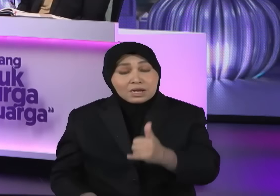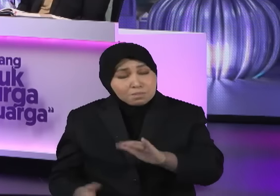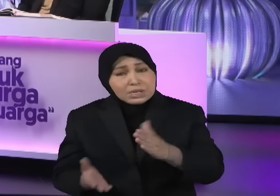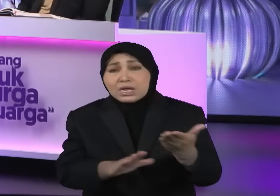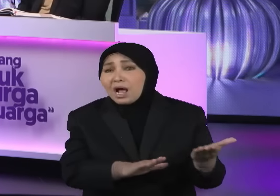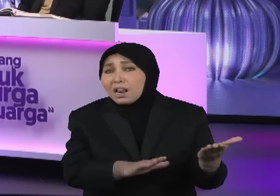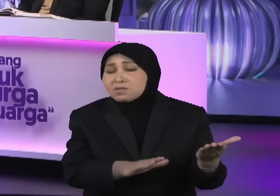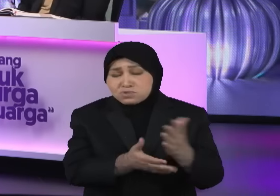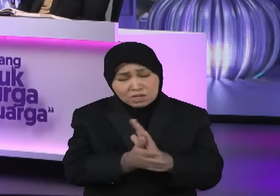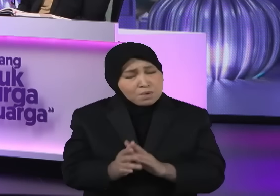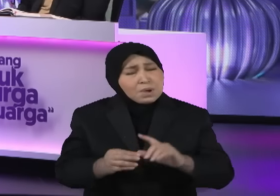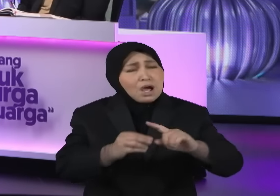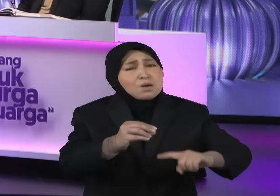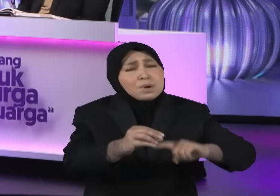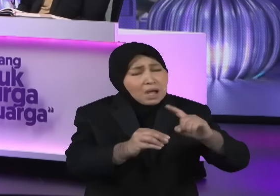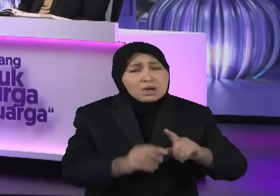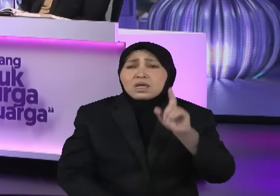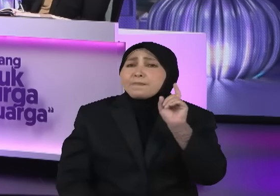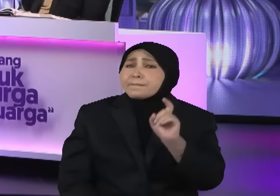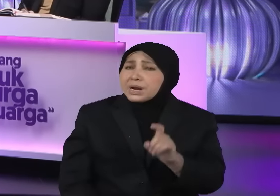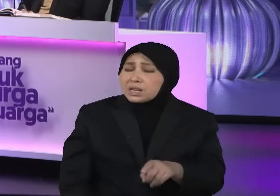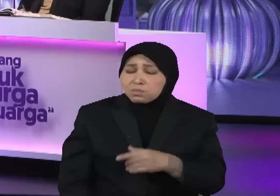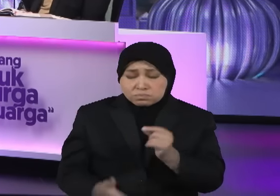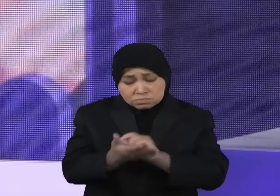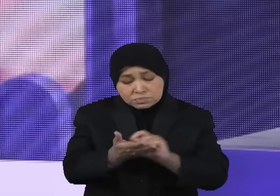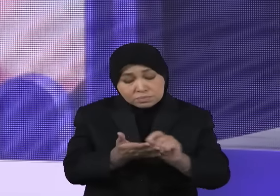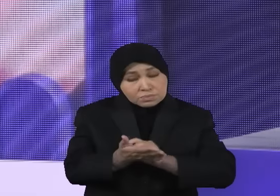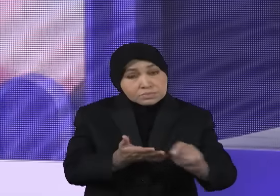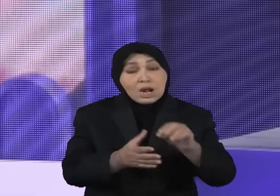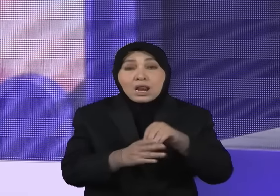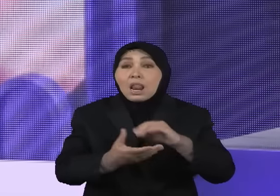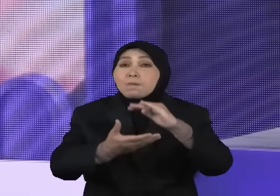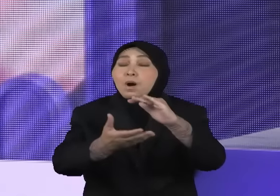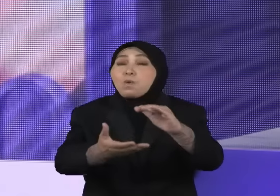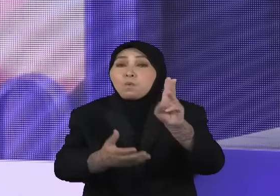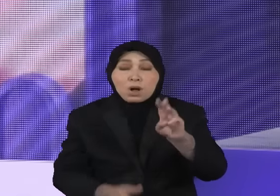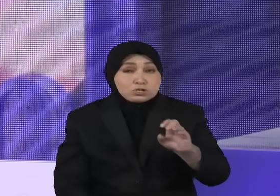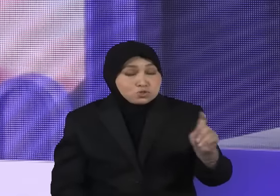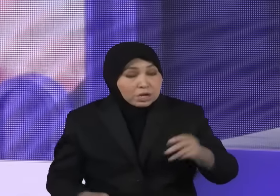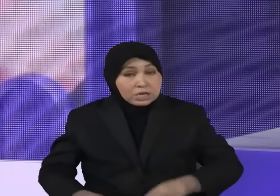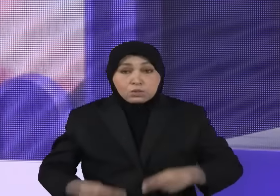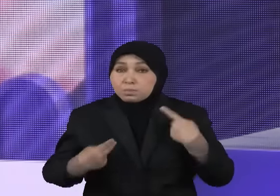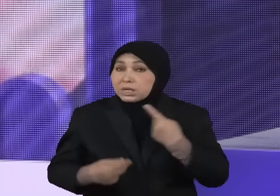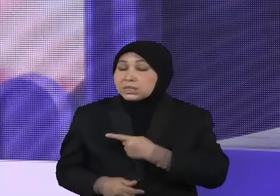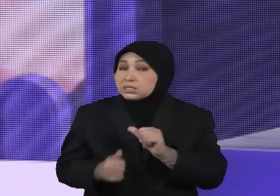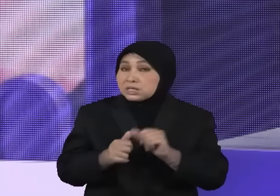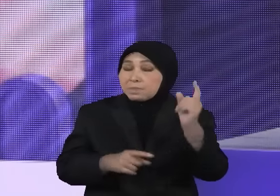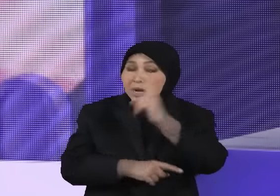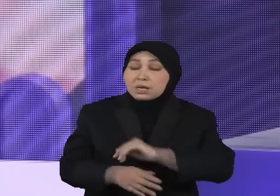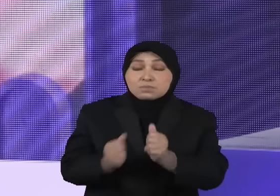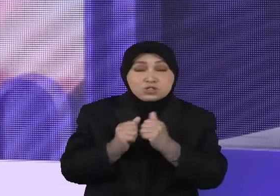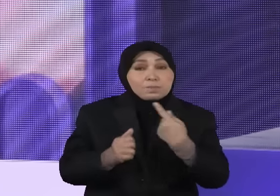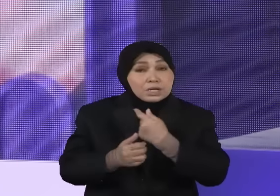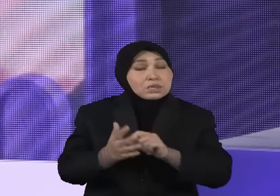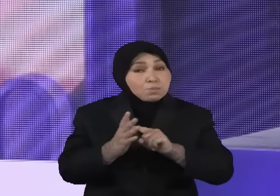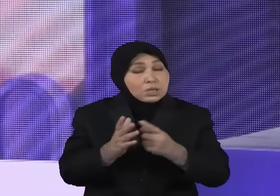di situ juga perkara-perkara yang perlu dicatat di dalam wasiat kehidupan kita seharian. Mari sama-sama kita mulakan